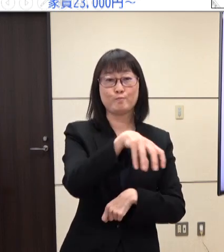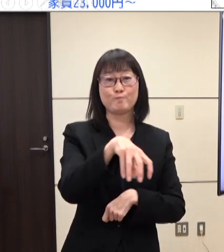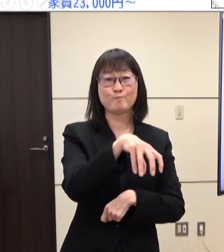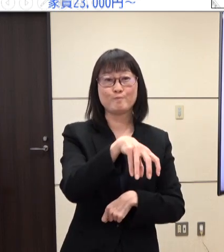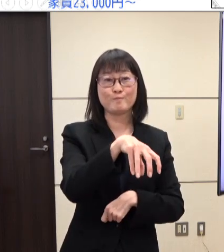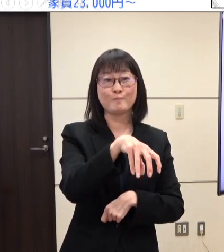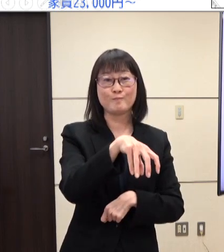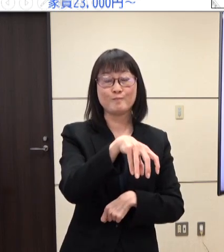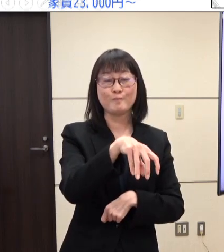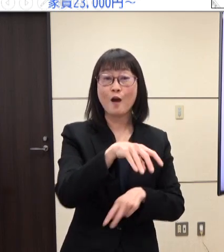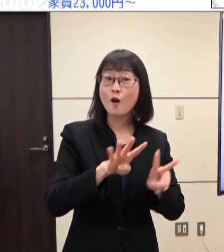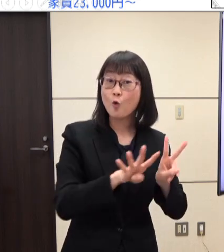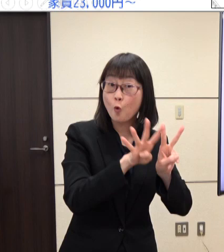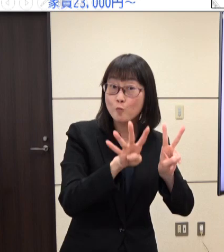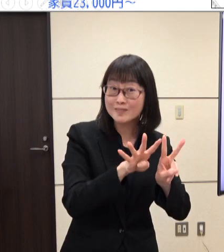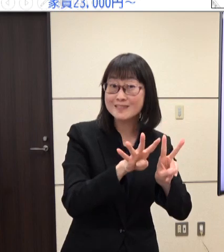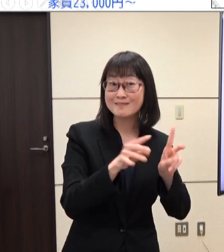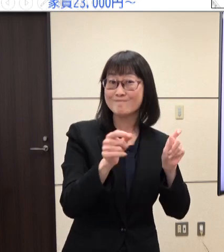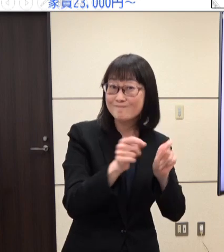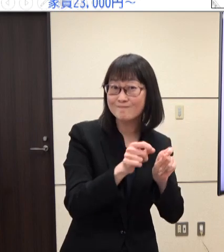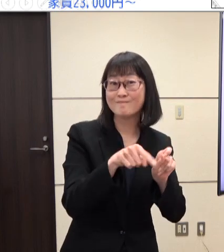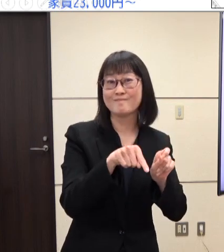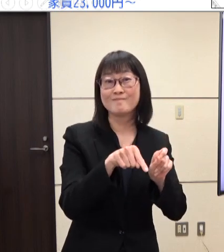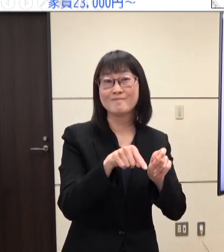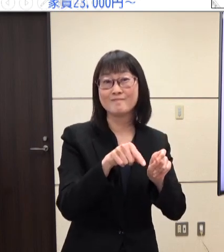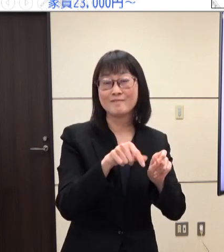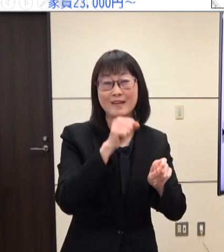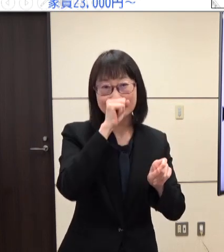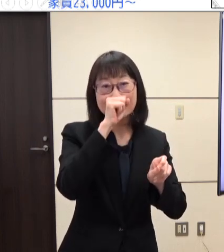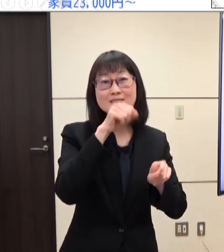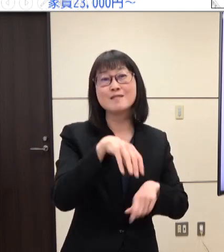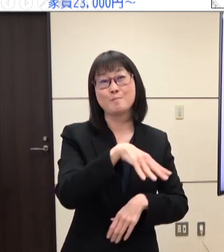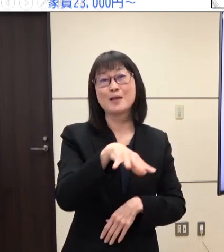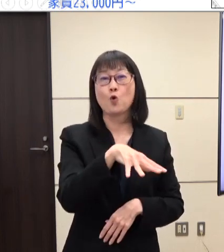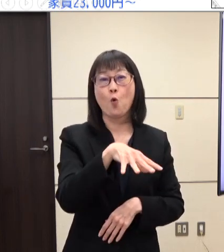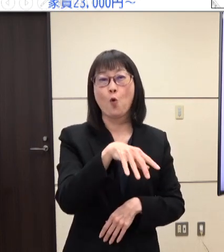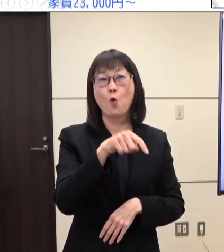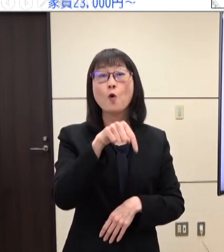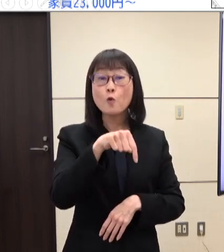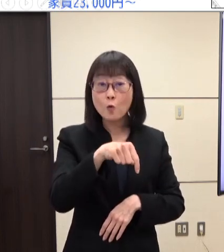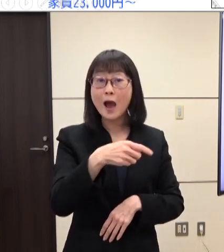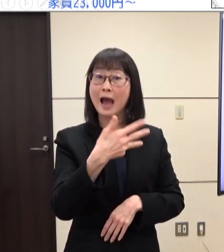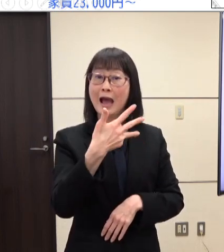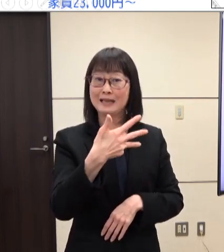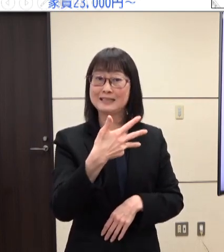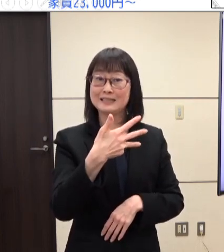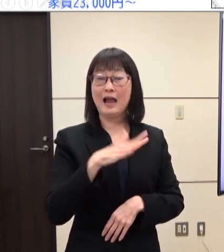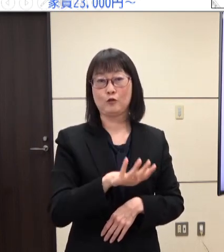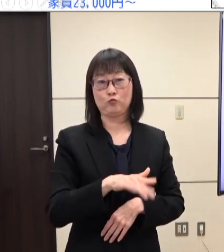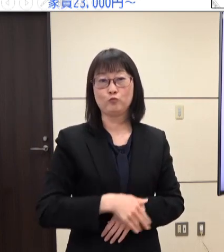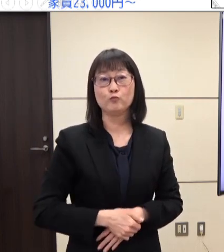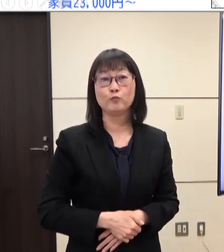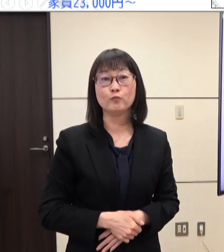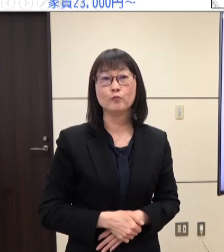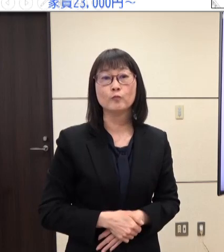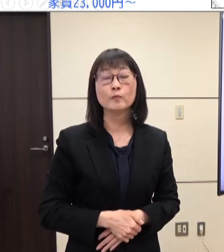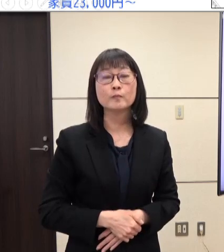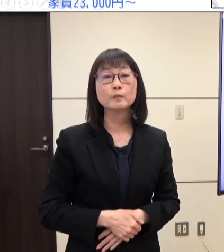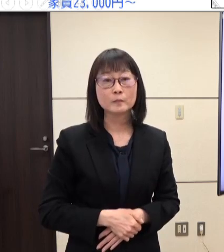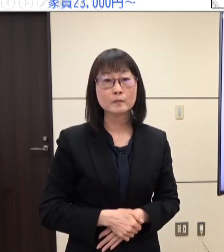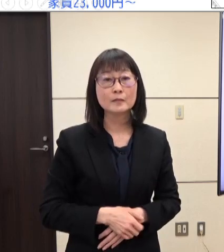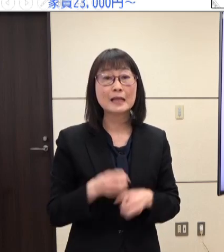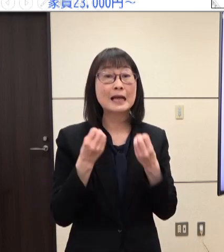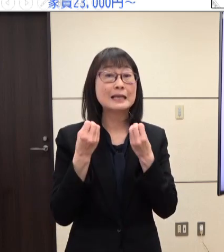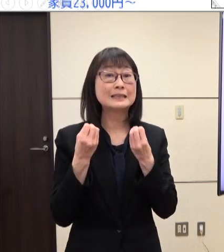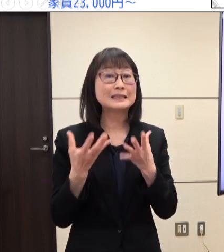ちらにコンビニもありますけども、コンビニのすぐそばにあるところでこれ8戸提供いたします。それからこれは新浜公園